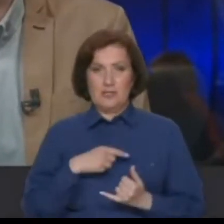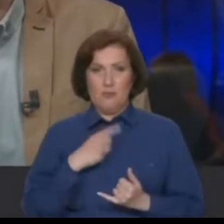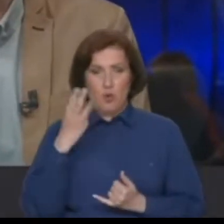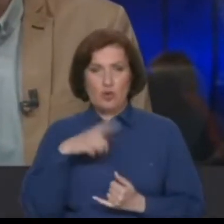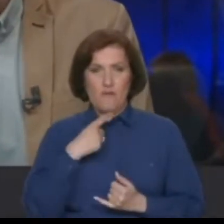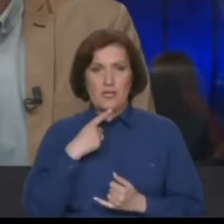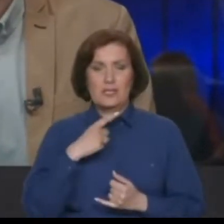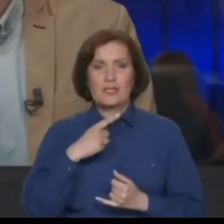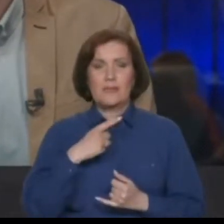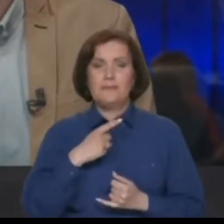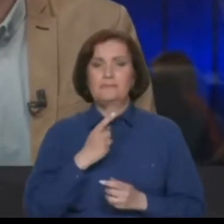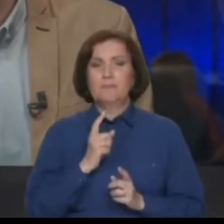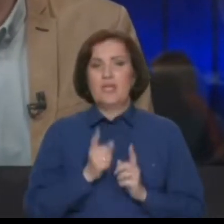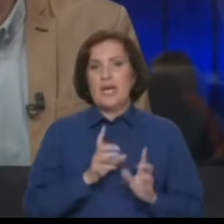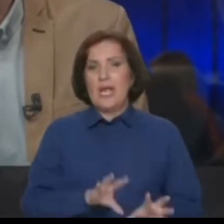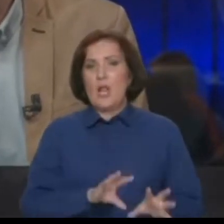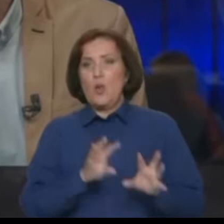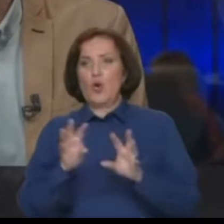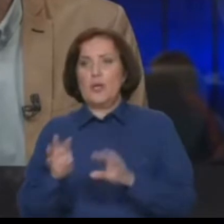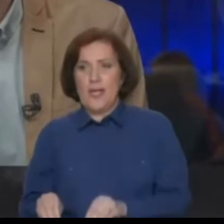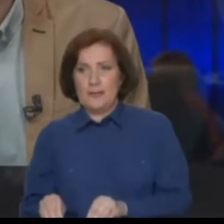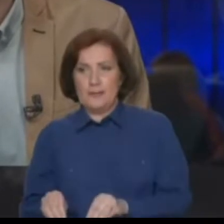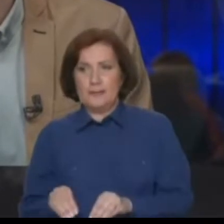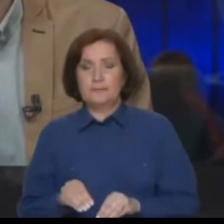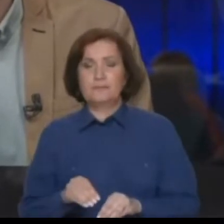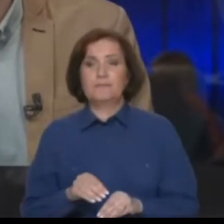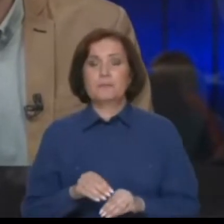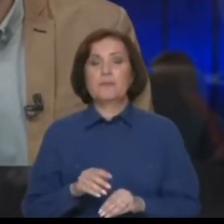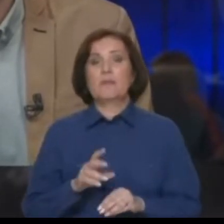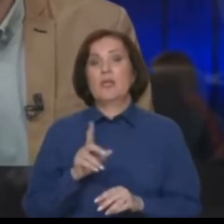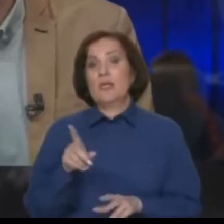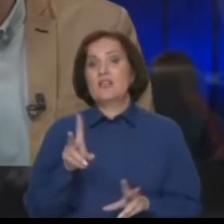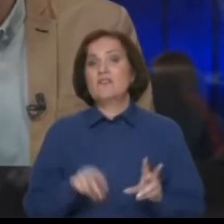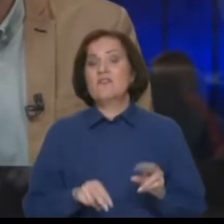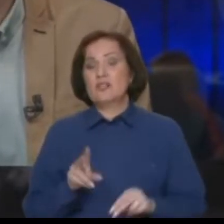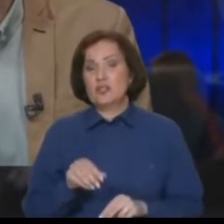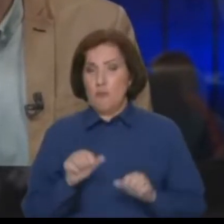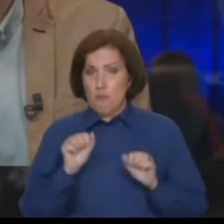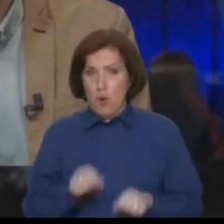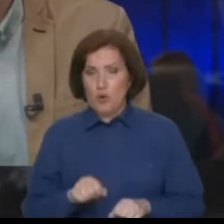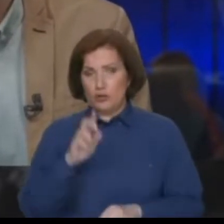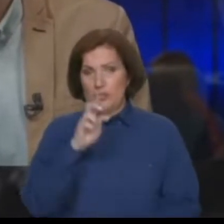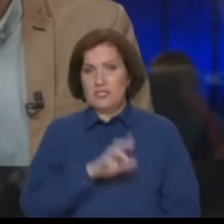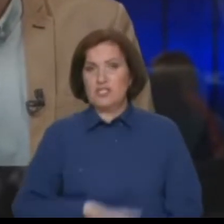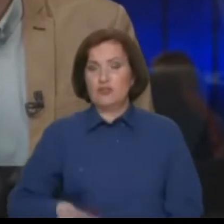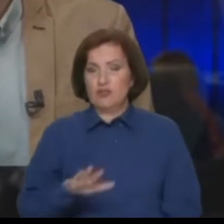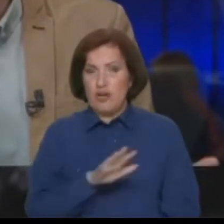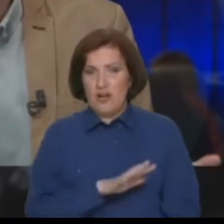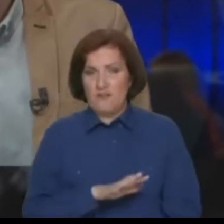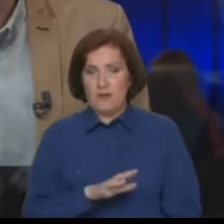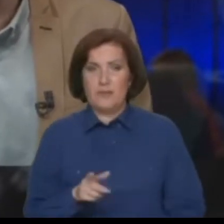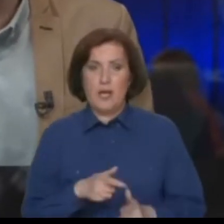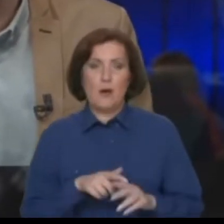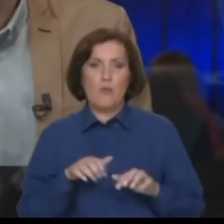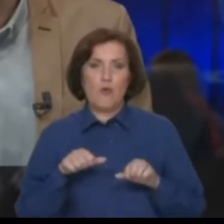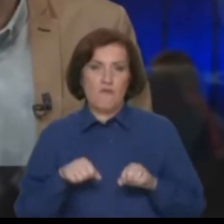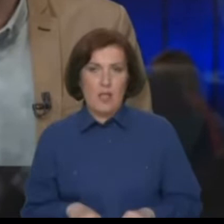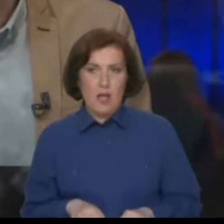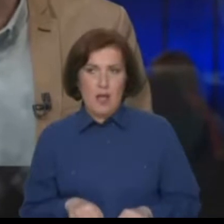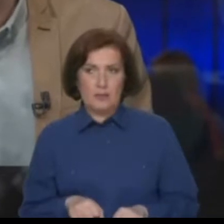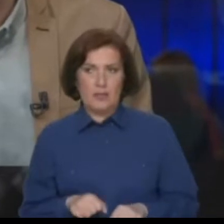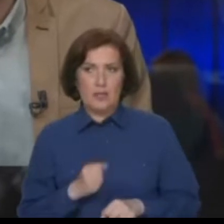модно говорити, з тих, хто потребує цього. Як вважаєте, чи може держава або місцева